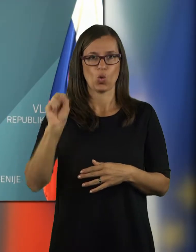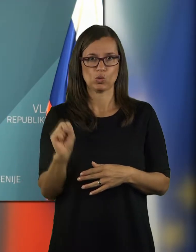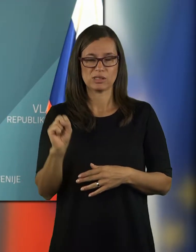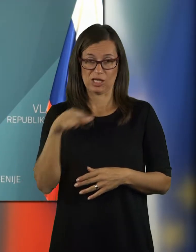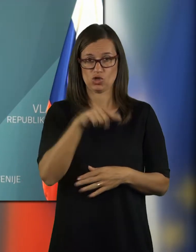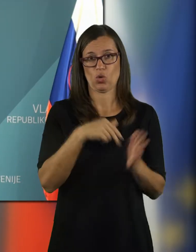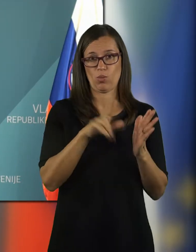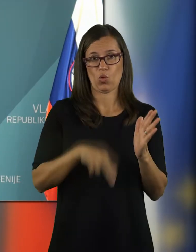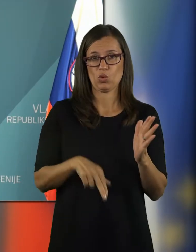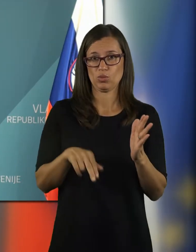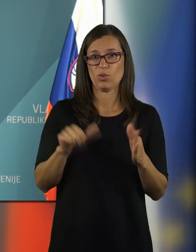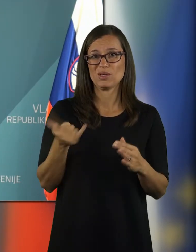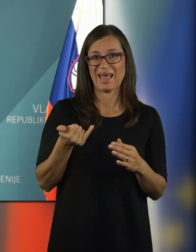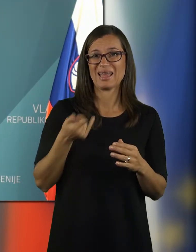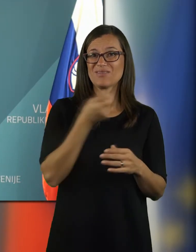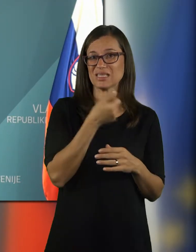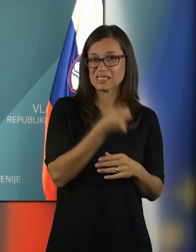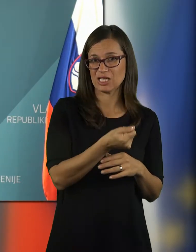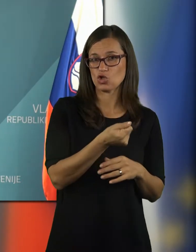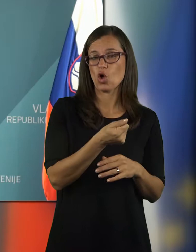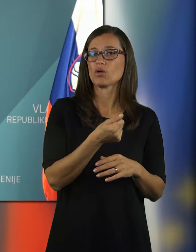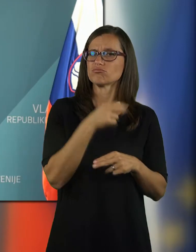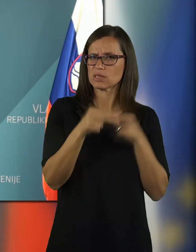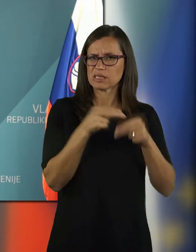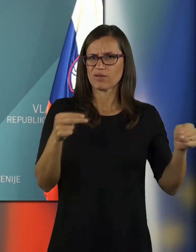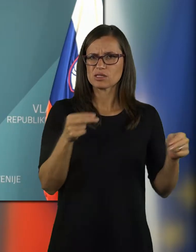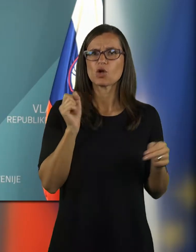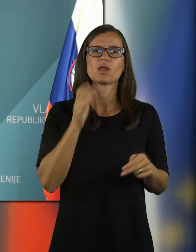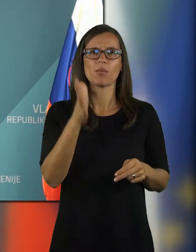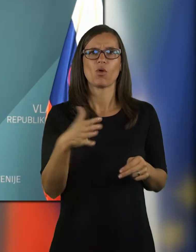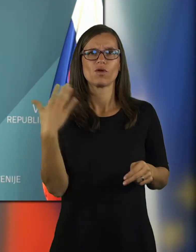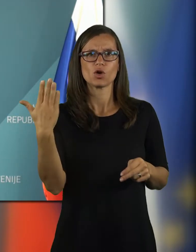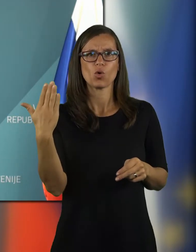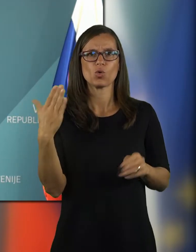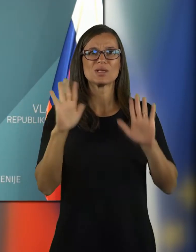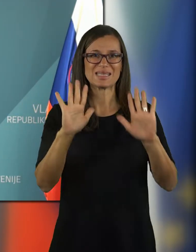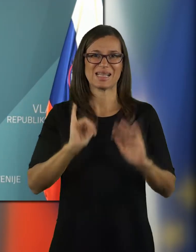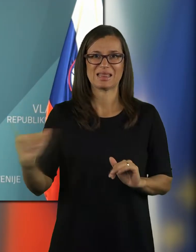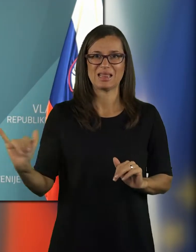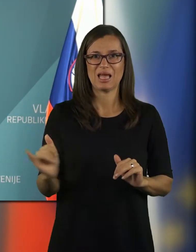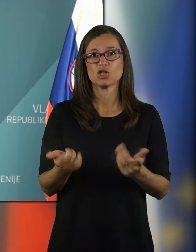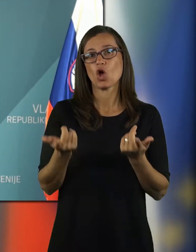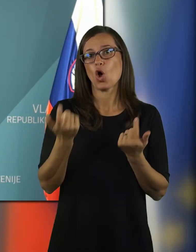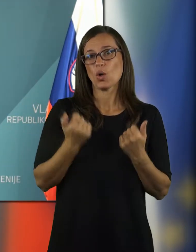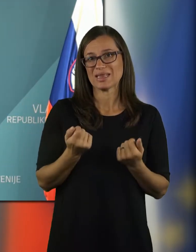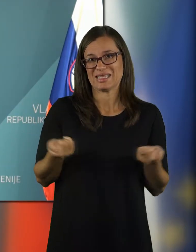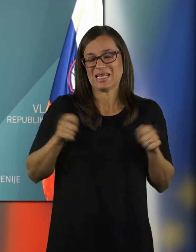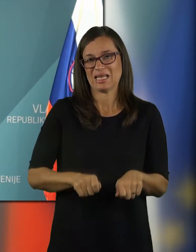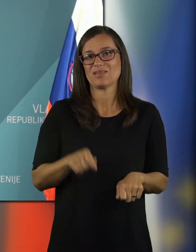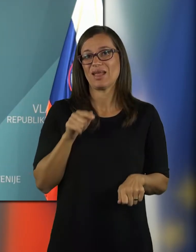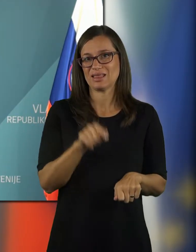pogodbo se je investitor zavezal, da bo v roku 10 let od sklenitve